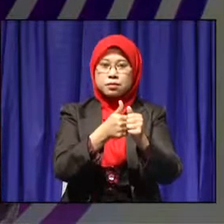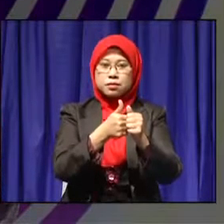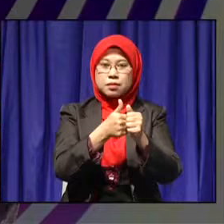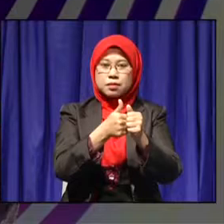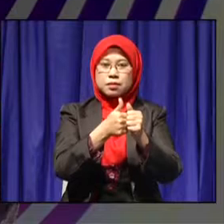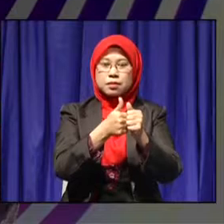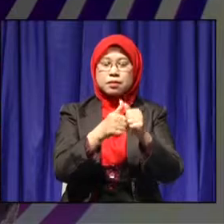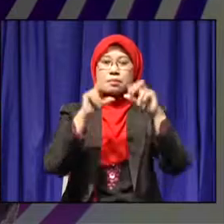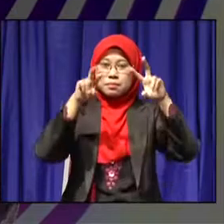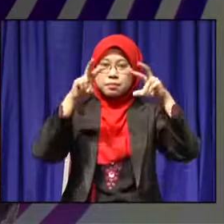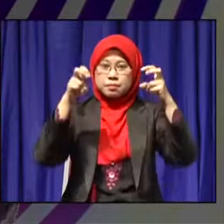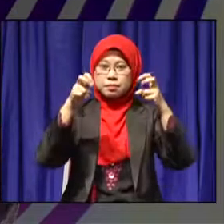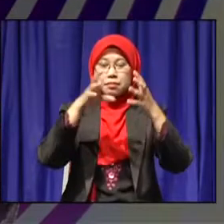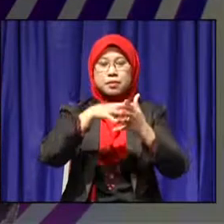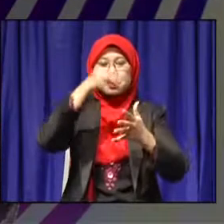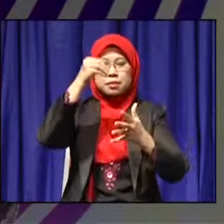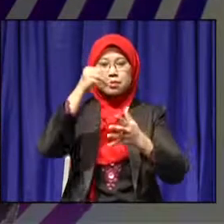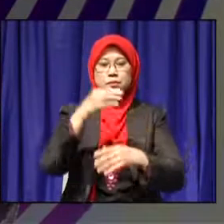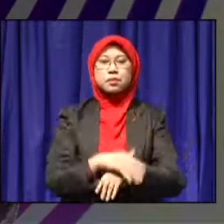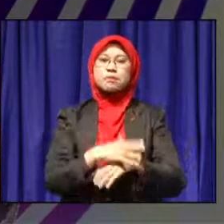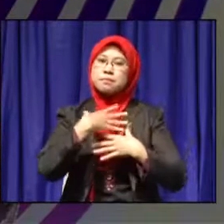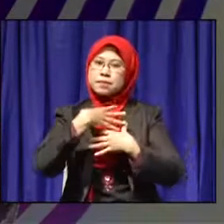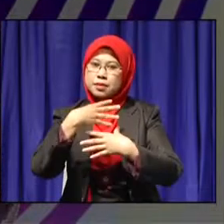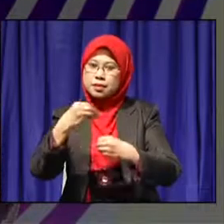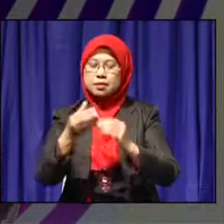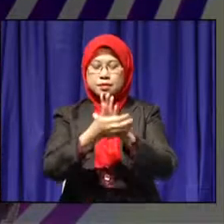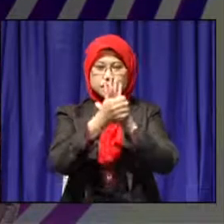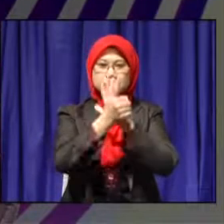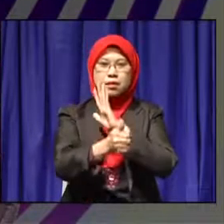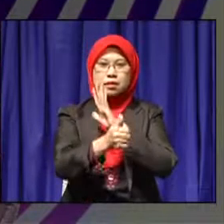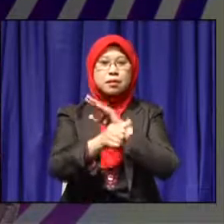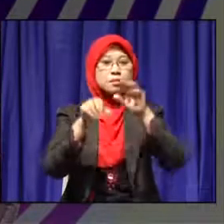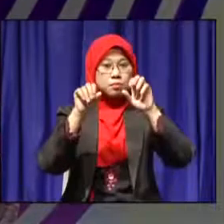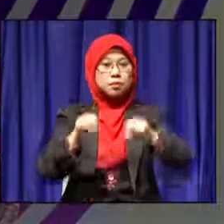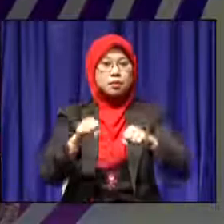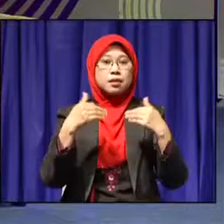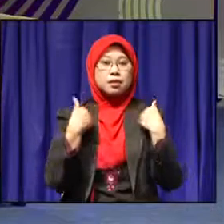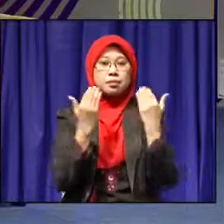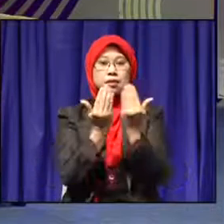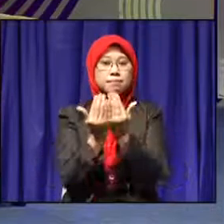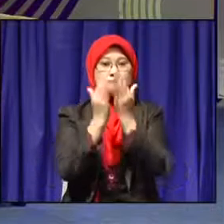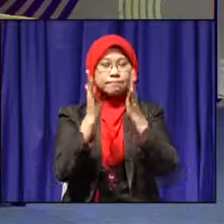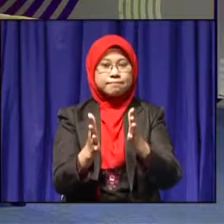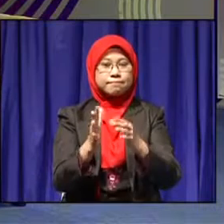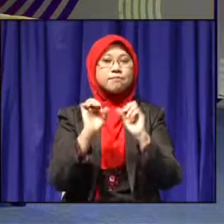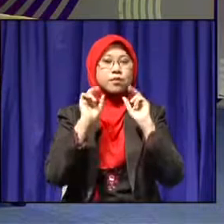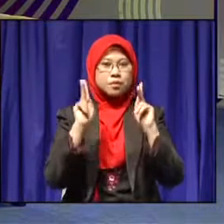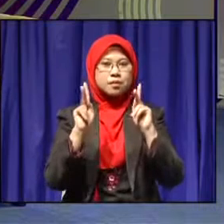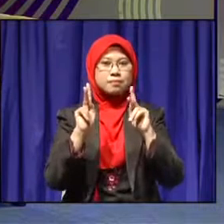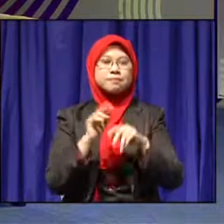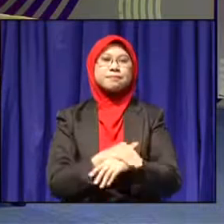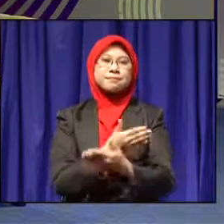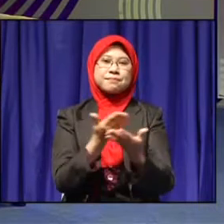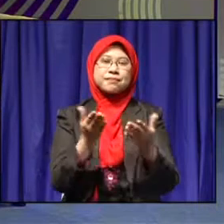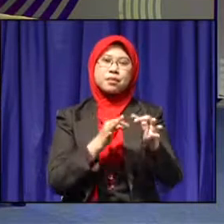kecenderungan minat dan bakat serta potensi yang ada pada diri metode oke baiklah para this kalian